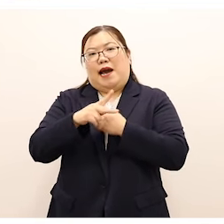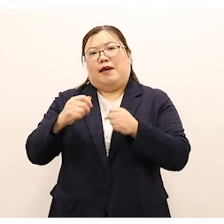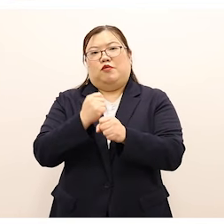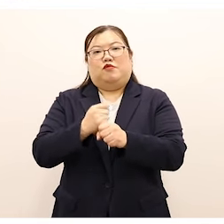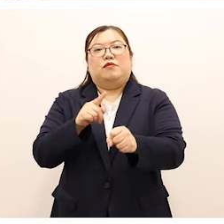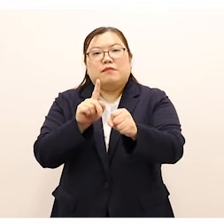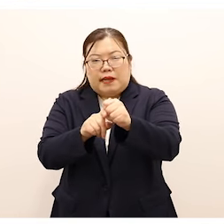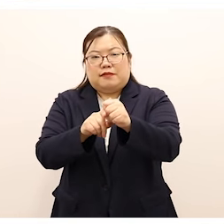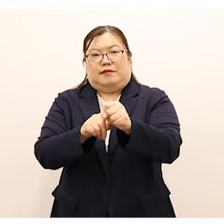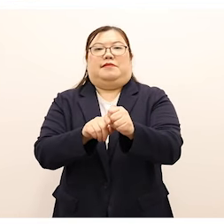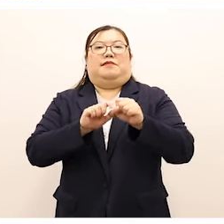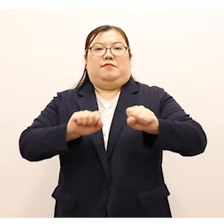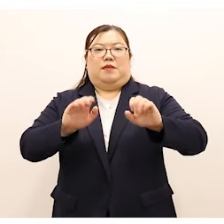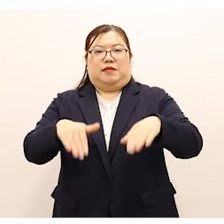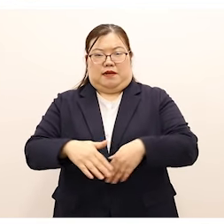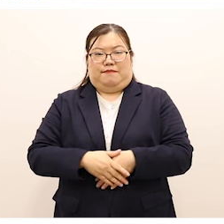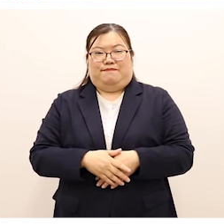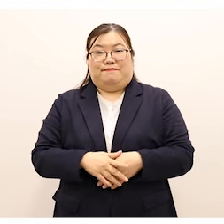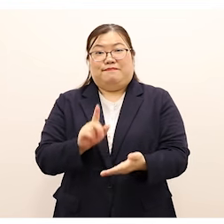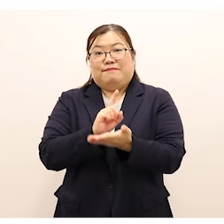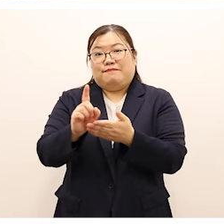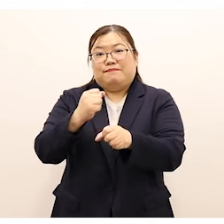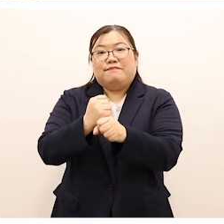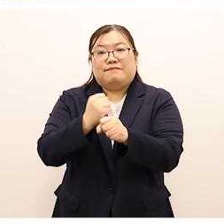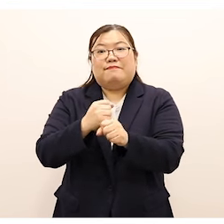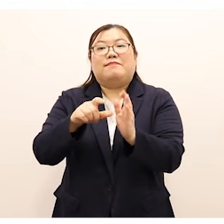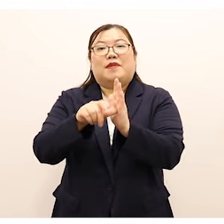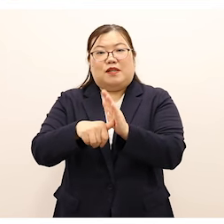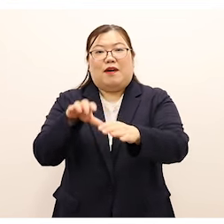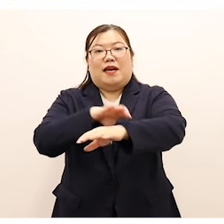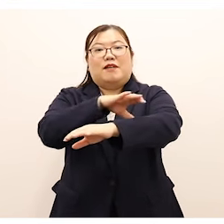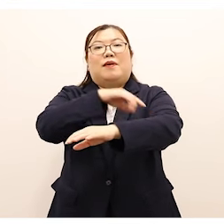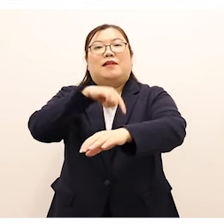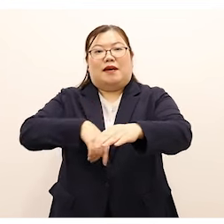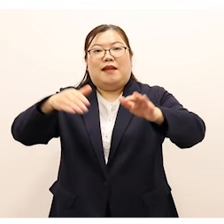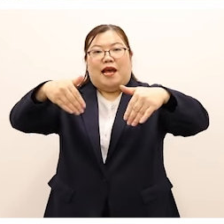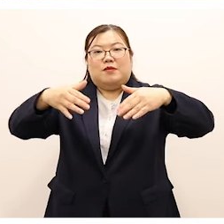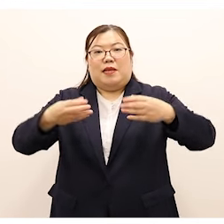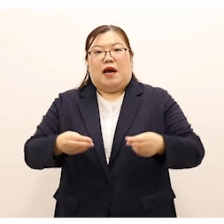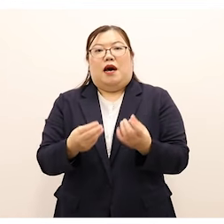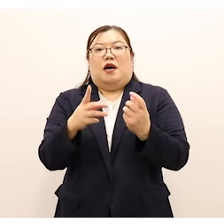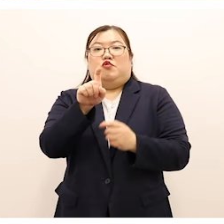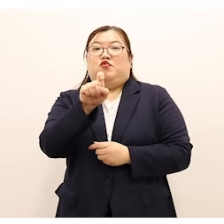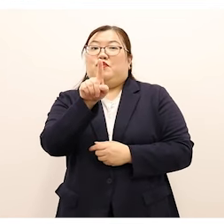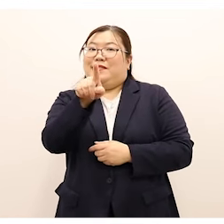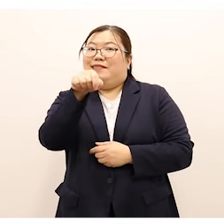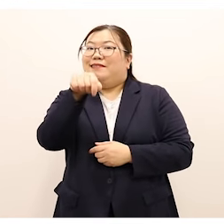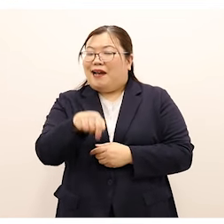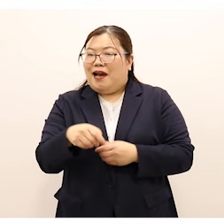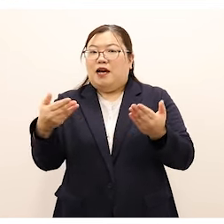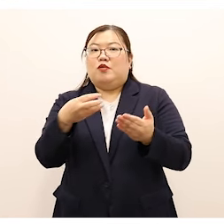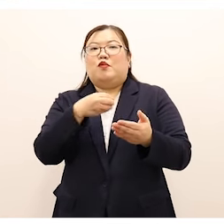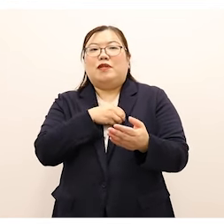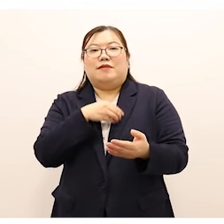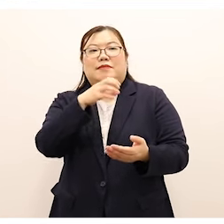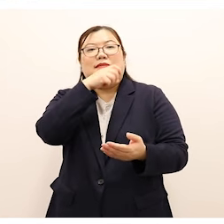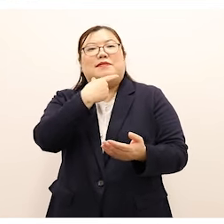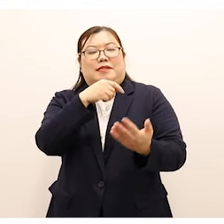デザインは、町内公募により集まった11点の中から、職員の投票により決定したもの